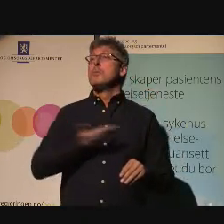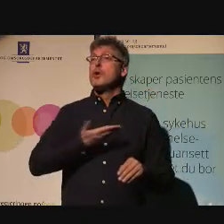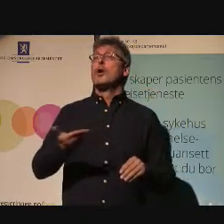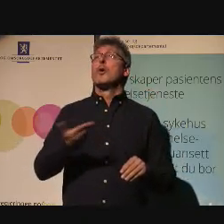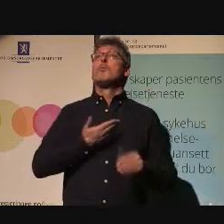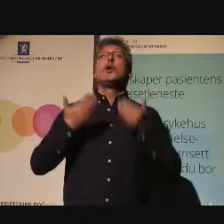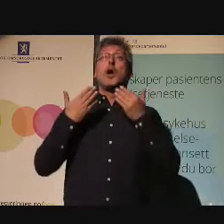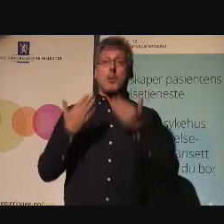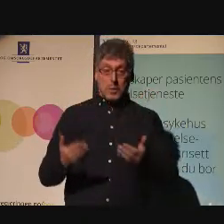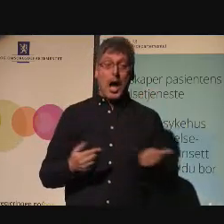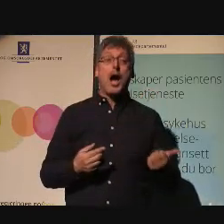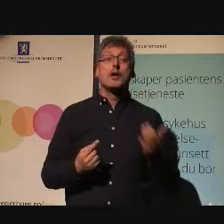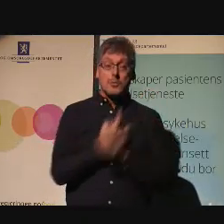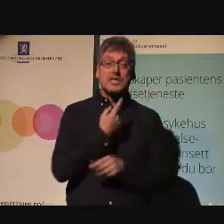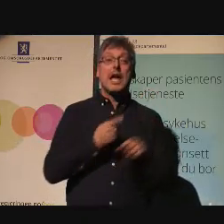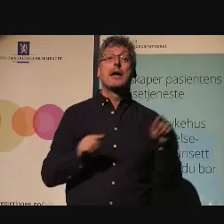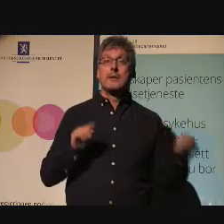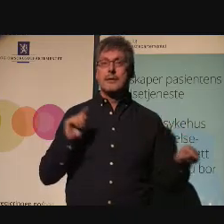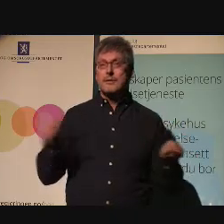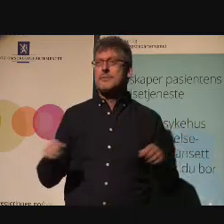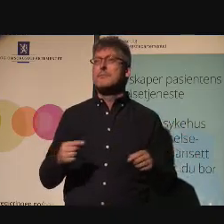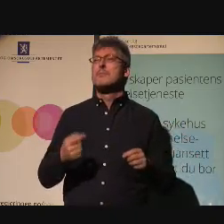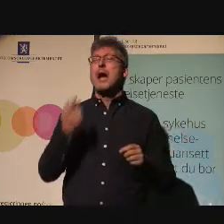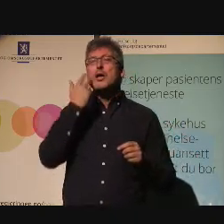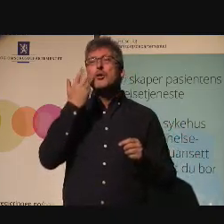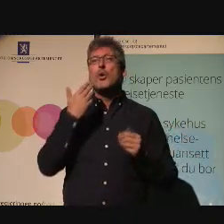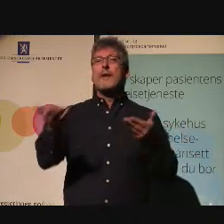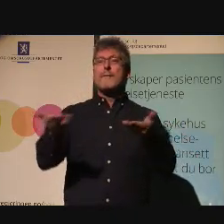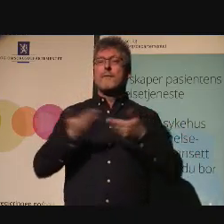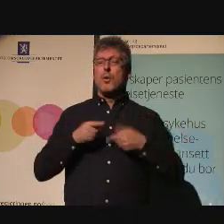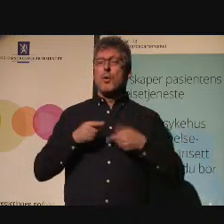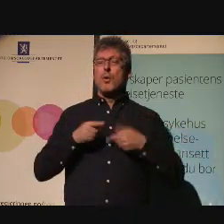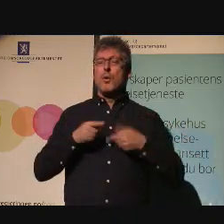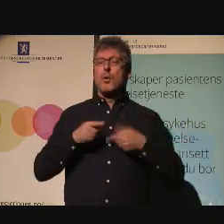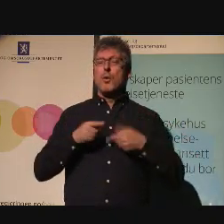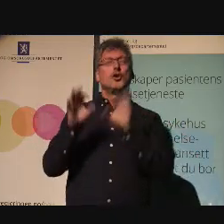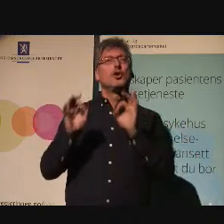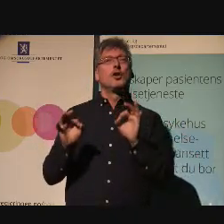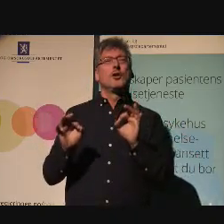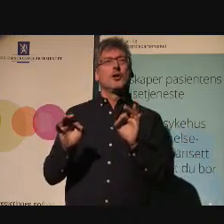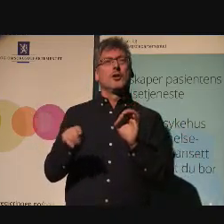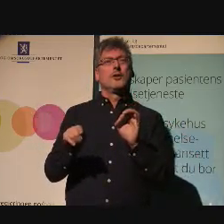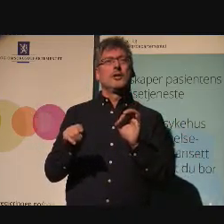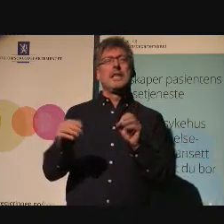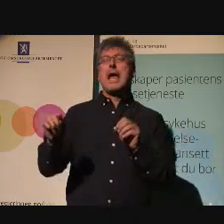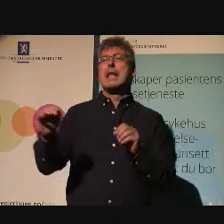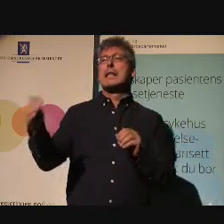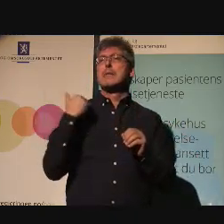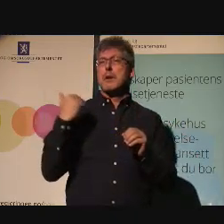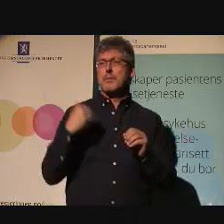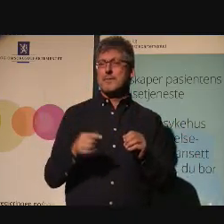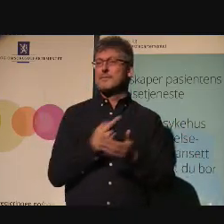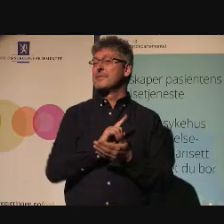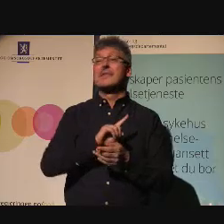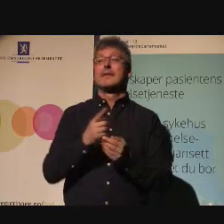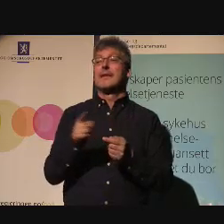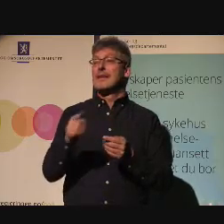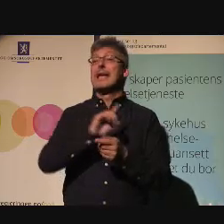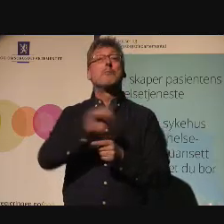bra. Men når vi får denne type veldig tydelige tilbakemeldinger, ikke bare i denne